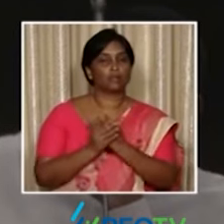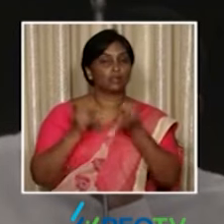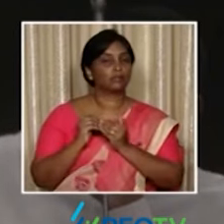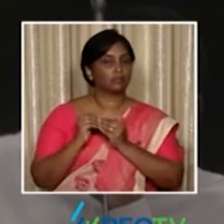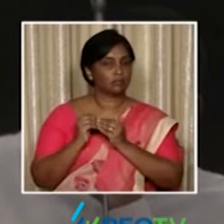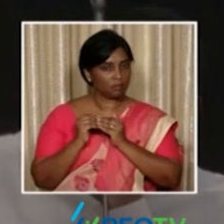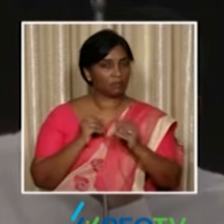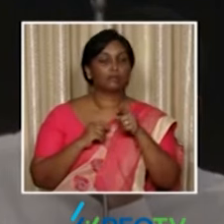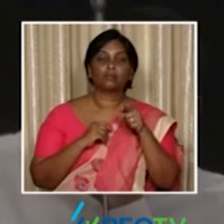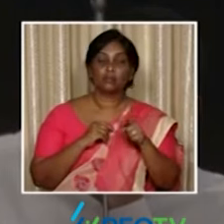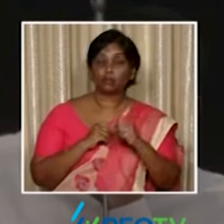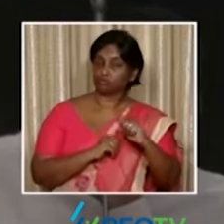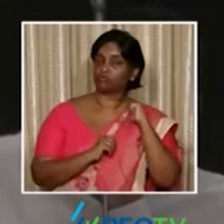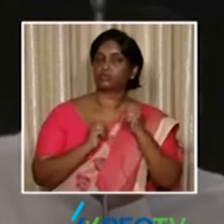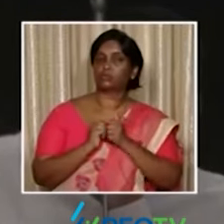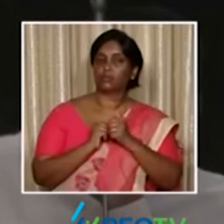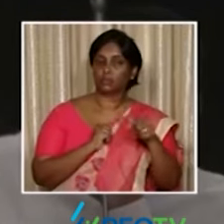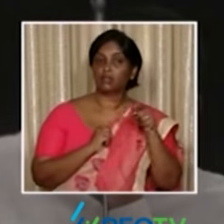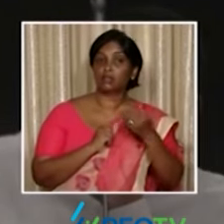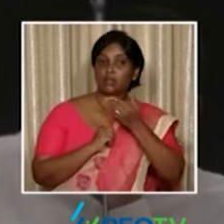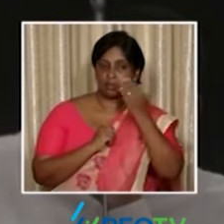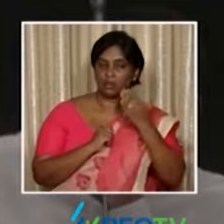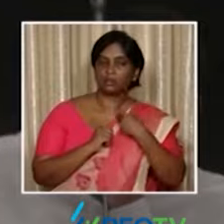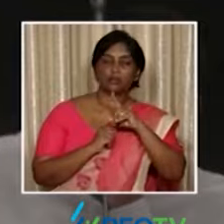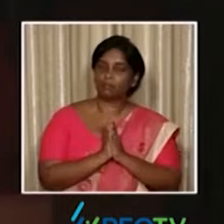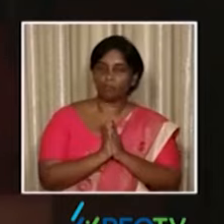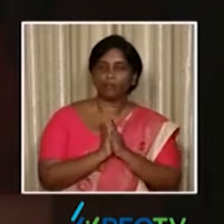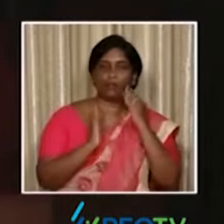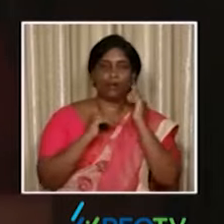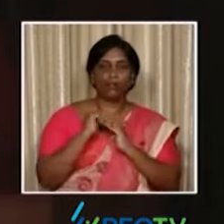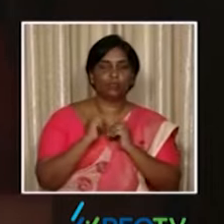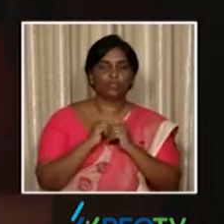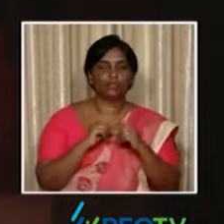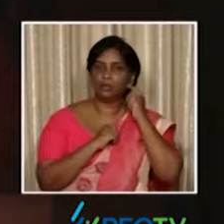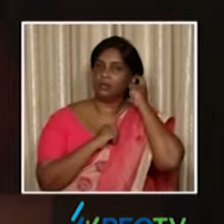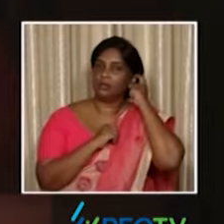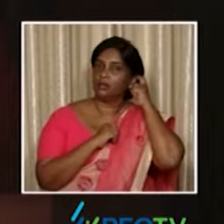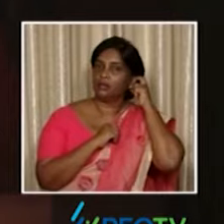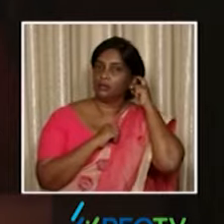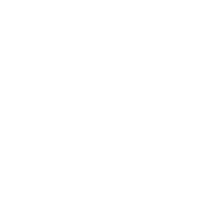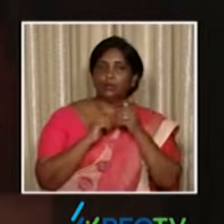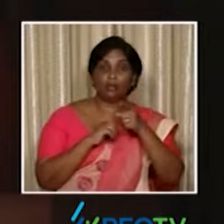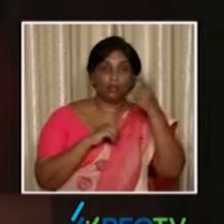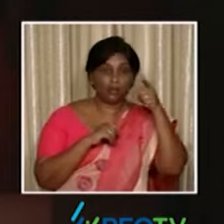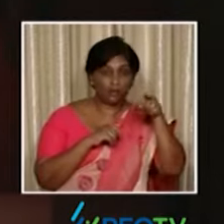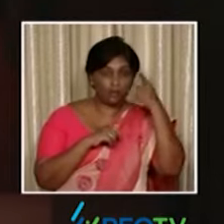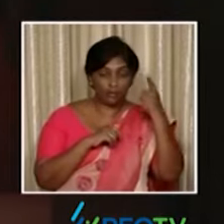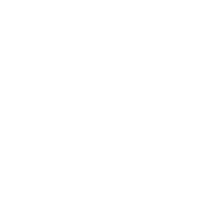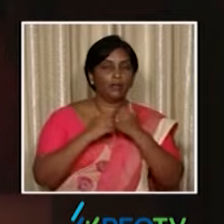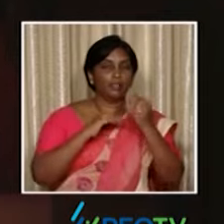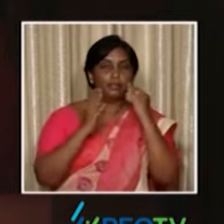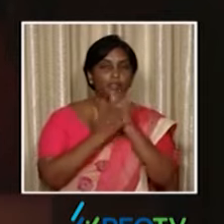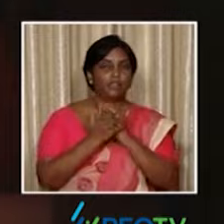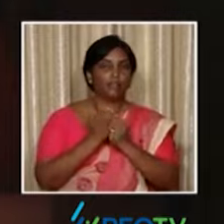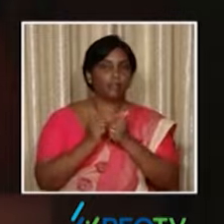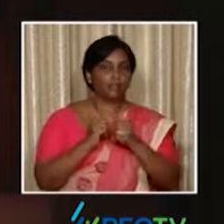ක්‍රීඩාවක් වෙනුවෙන් ඔහුට කොන්ද කෙලින් තියන් වැඩ කරන්න හැකි වෙයි කියලා මම ප්‍රාර්ථනා කරමි. මේ සමහරු හිතාගෙන ඉන්නවා ඒ අය හින්දා ක්‍රිකට් වලට සල්ලි එනවා.